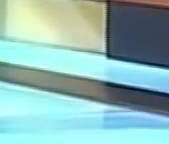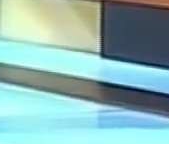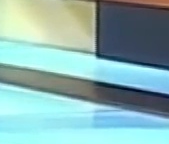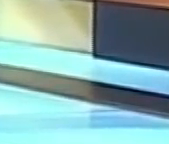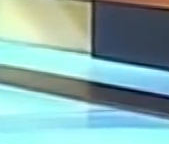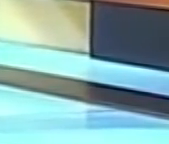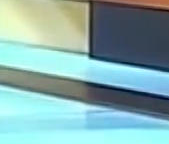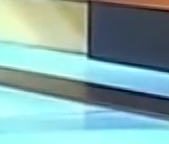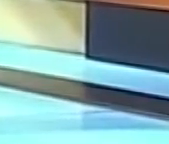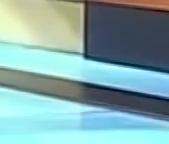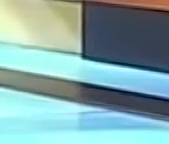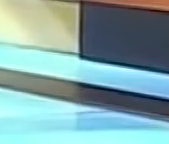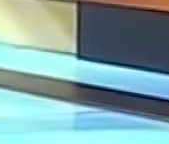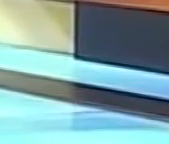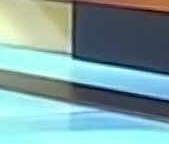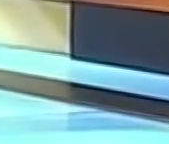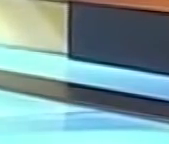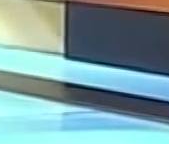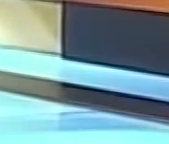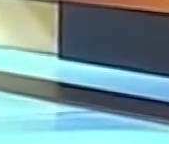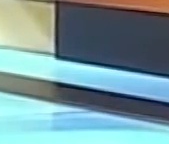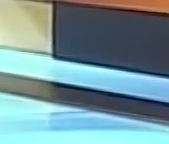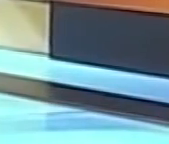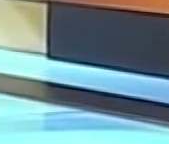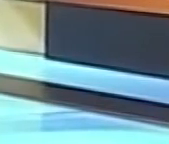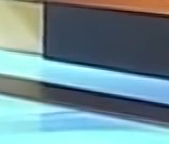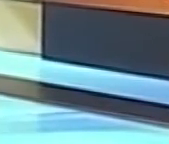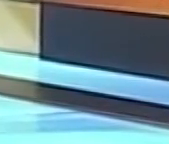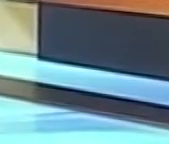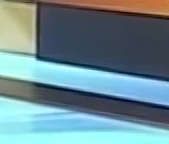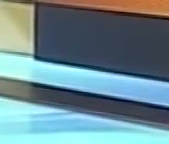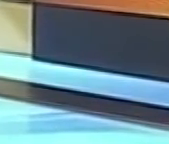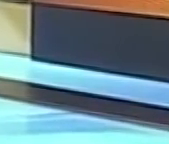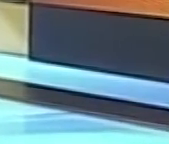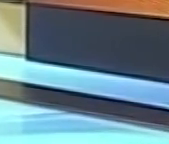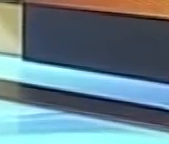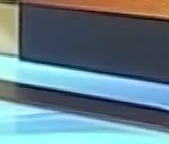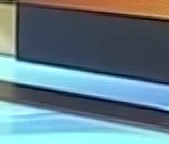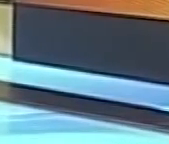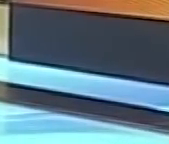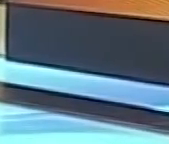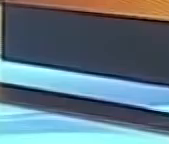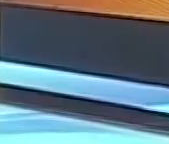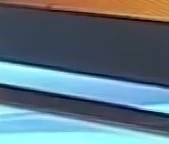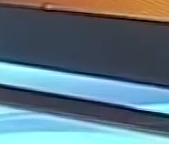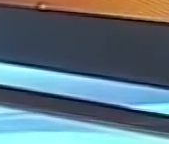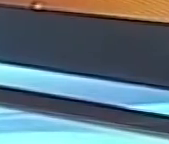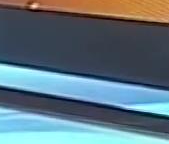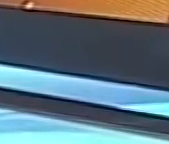Hujambo mtazamaji, karibu kwa taarifa za KTN Leo siku hii ya Jumatatu. Kuna mengi tuliyokuandalia, kwanza tupate vidokezo.